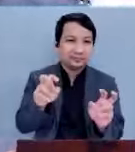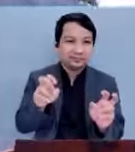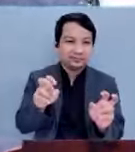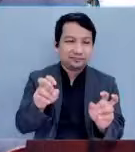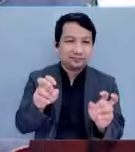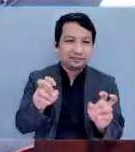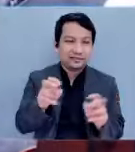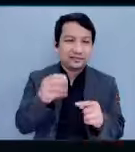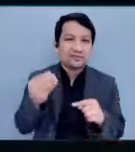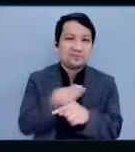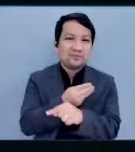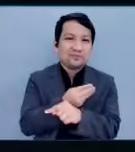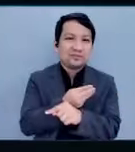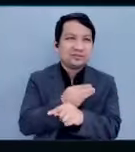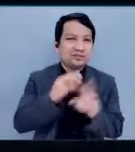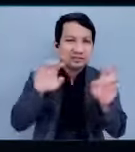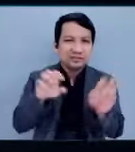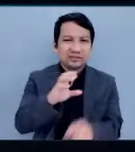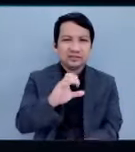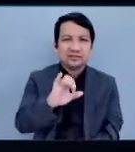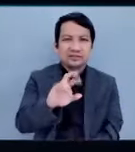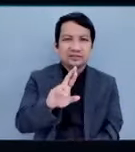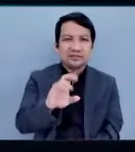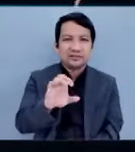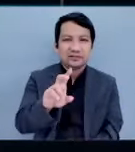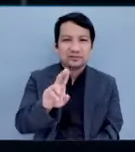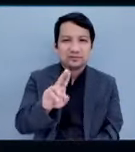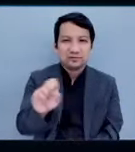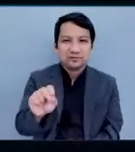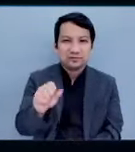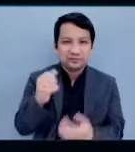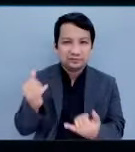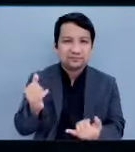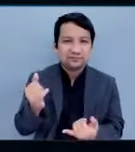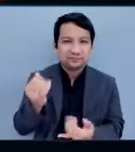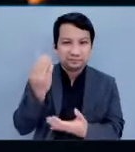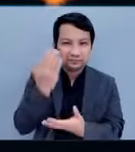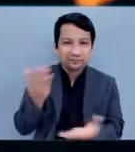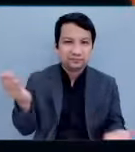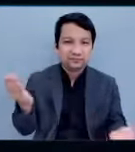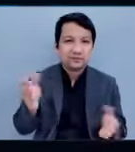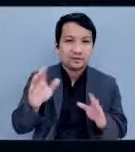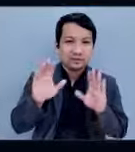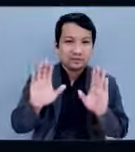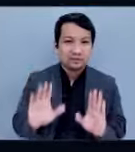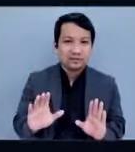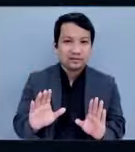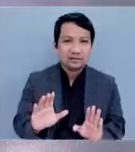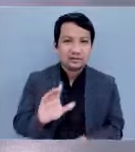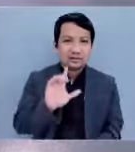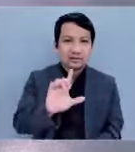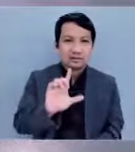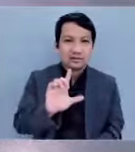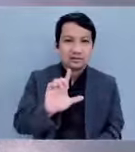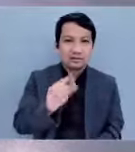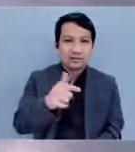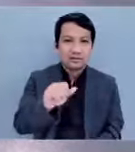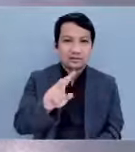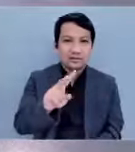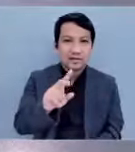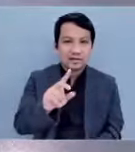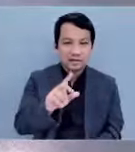Circus. Yan. At para kwentuhan pa tayo niyan, kasama natin ngayong umaga ang amazing Legato Visual